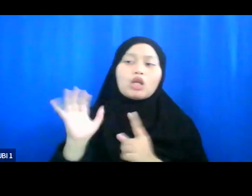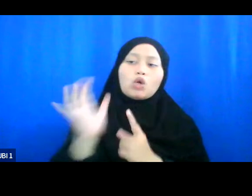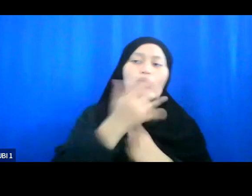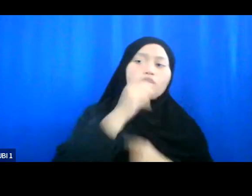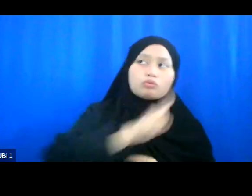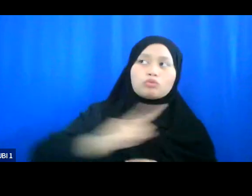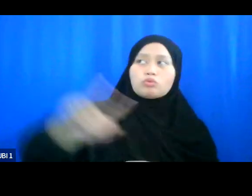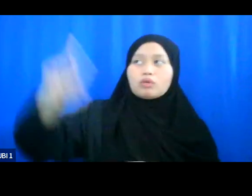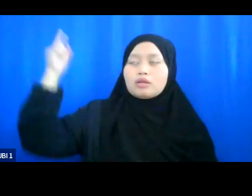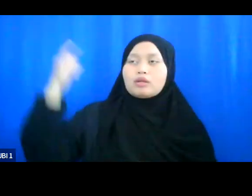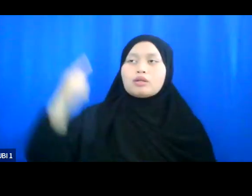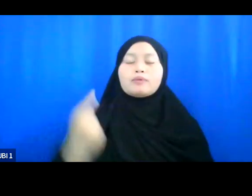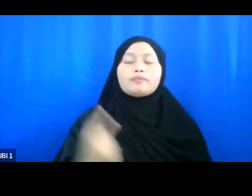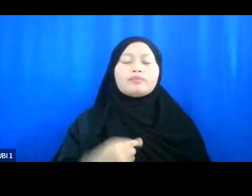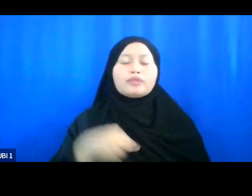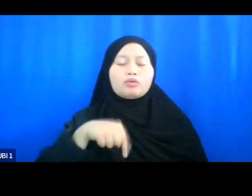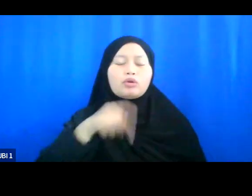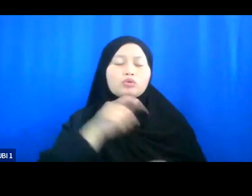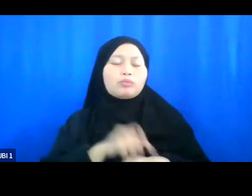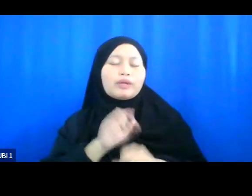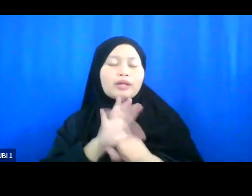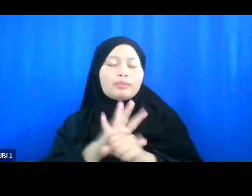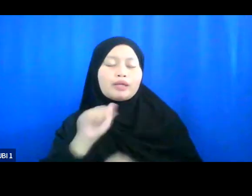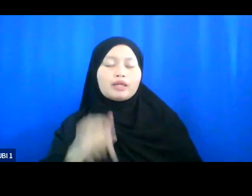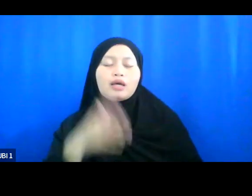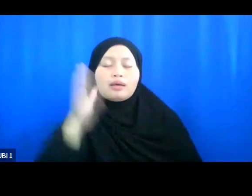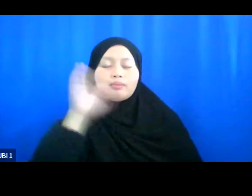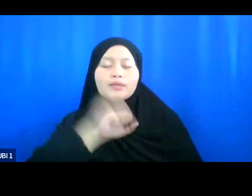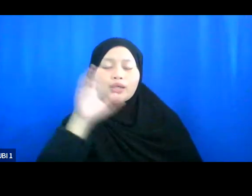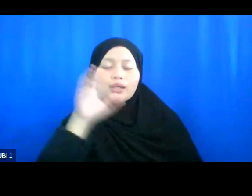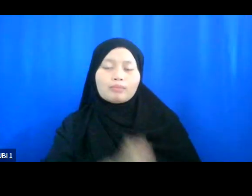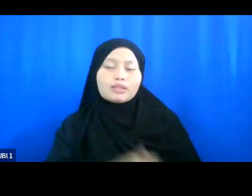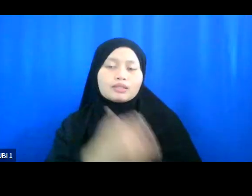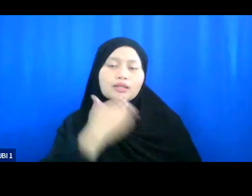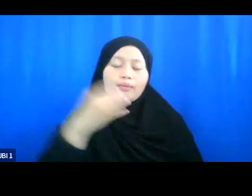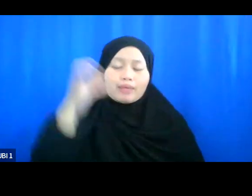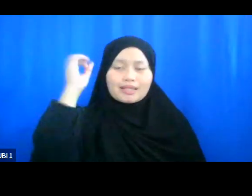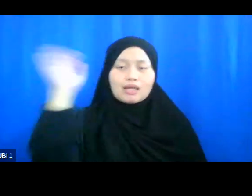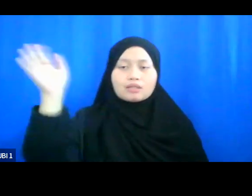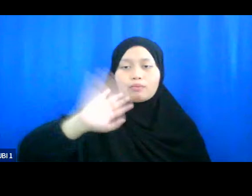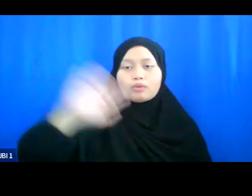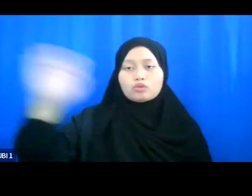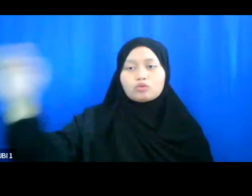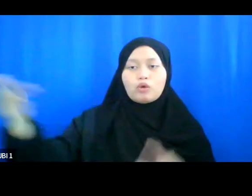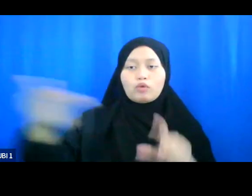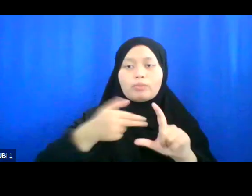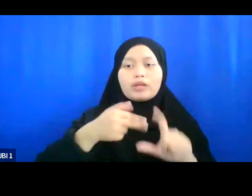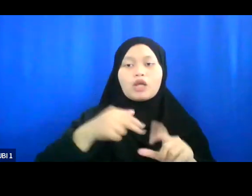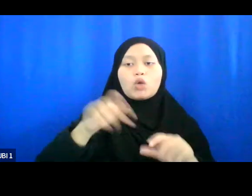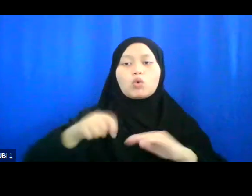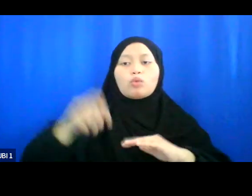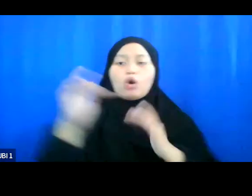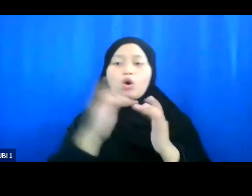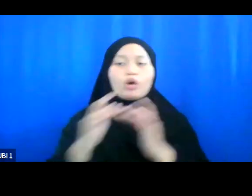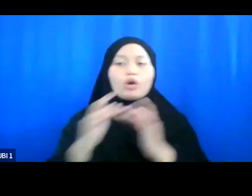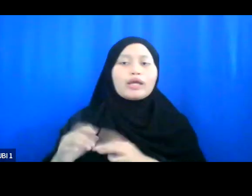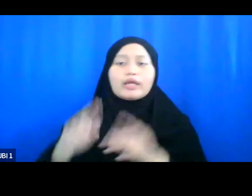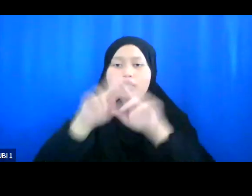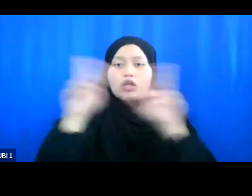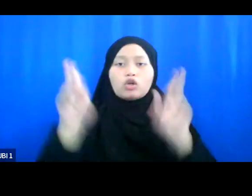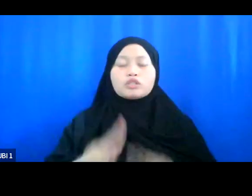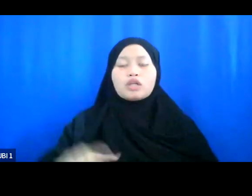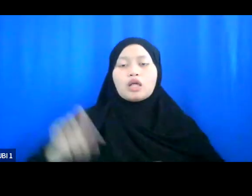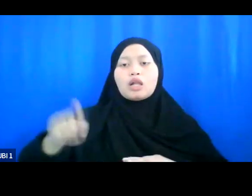ditengah pandemic ini amin amin ya rabbal alamin Selamat siang dan sampai jumpa dalam webinar hukum online International wowkuliner